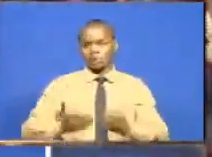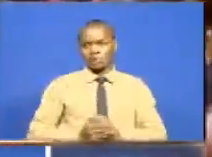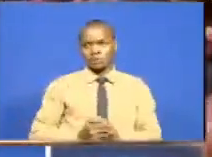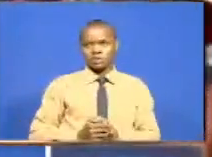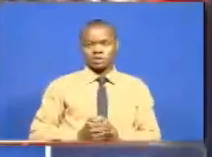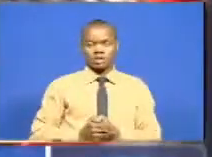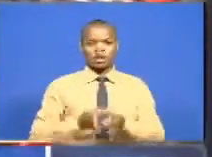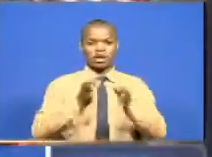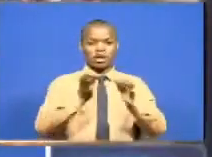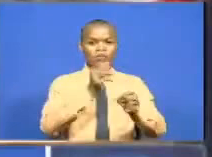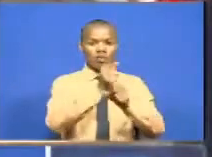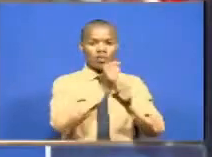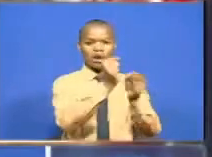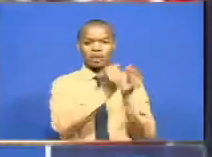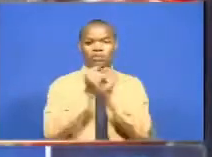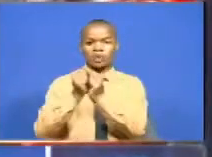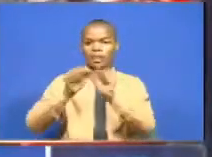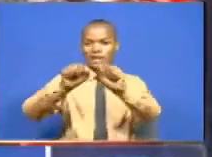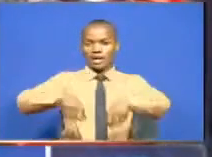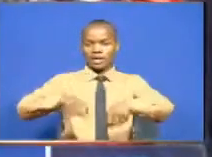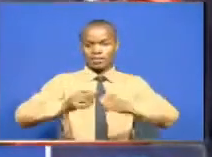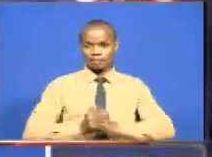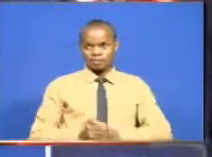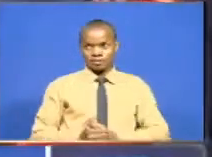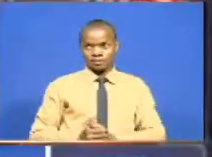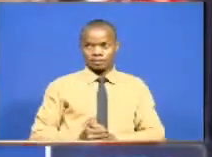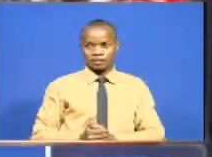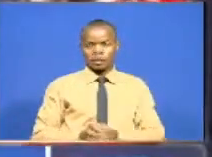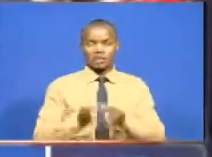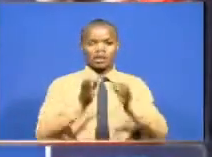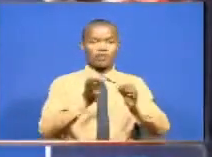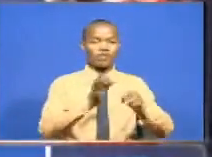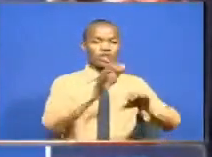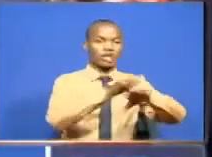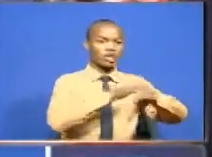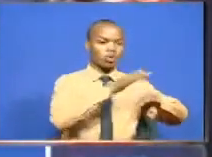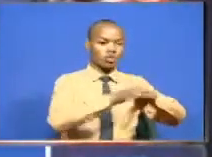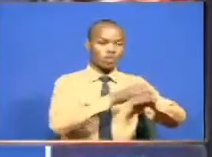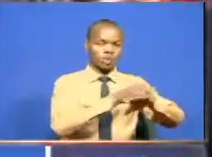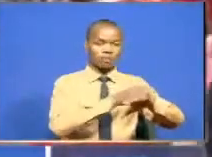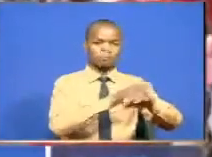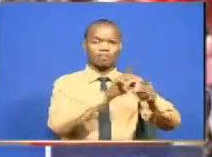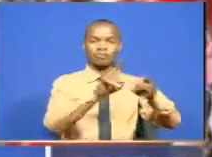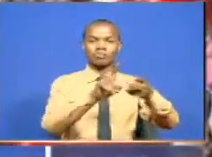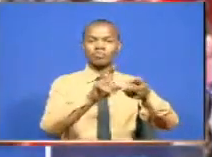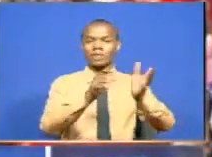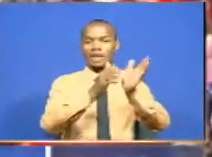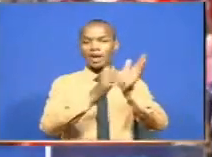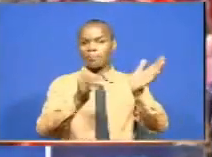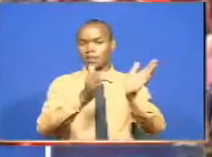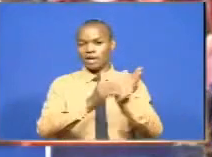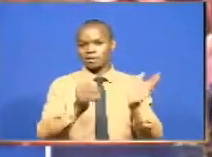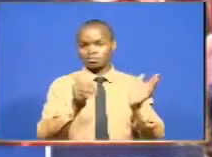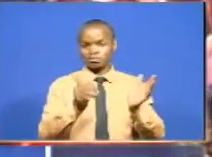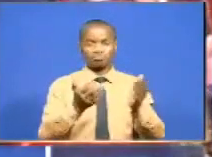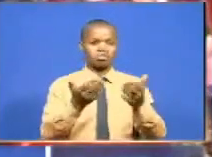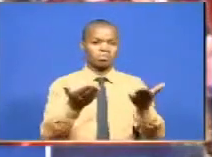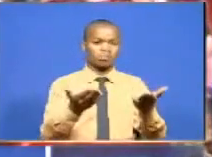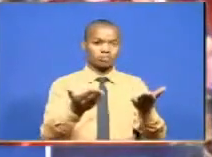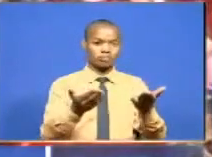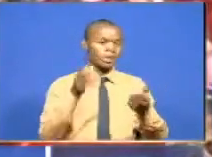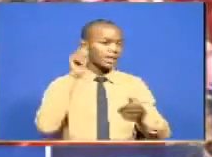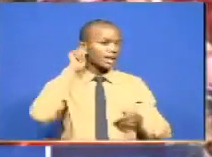Tutembee kama kitu kimoja. Uwe Mkikuu, uwe Mkamba, uwe